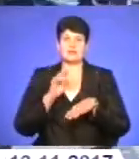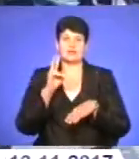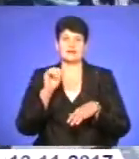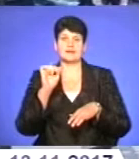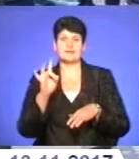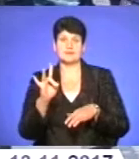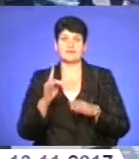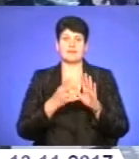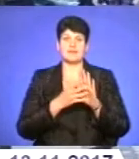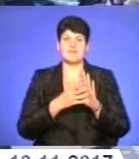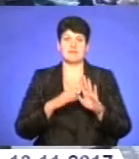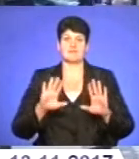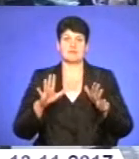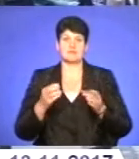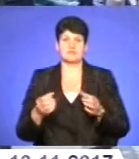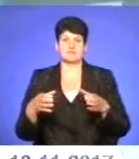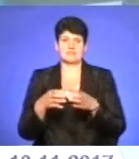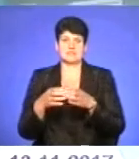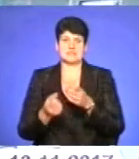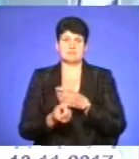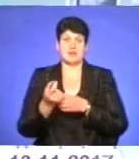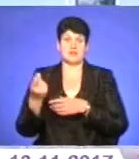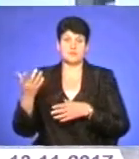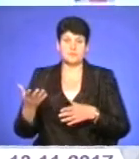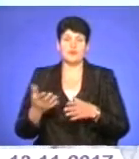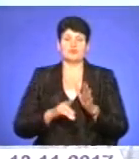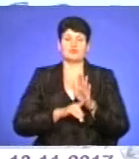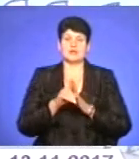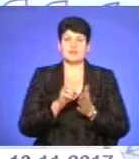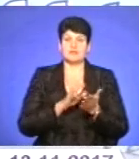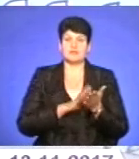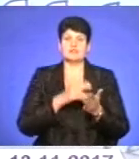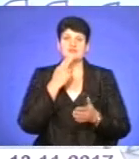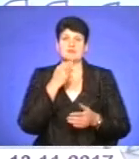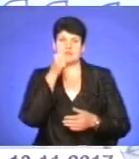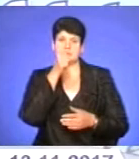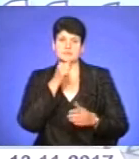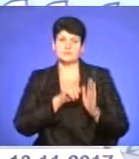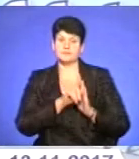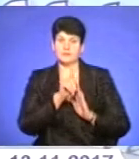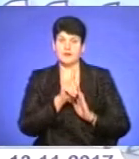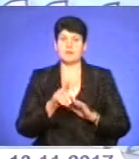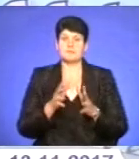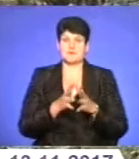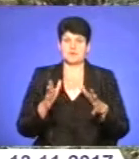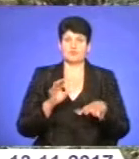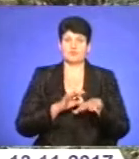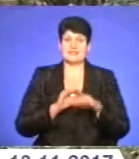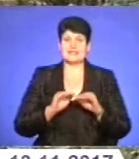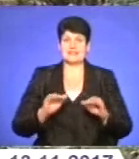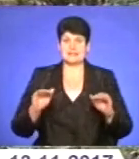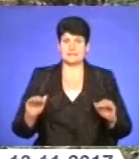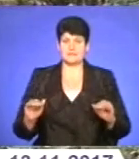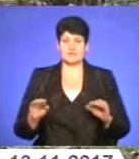та 9 випадків спалаху. Перші рази захворювання на кір почали реєструвати ще у червні. Здебільшого на кір хворіють діти. В цілому у